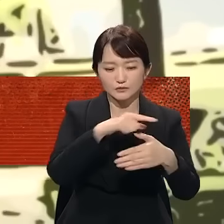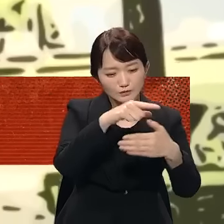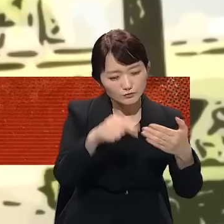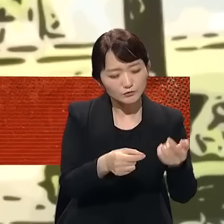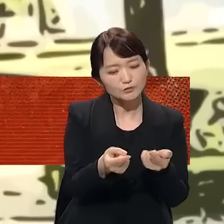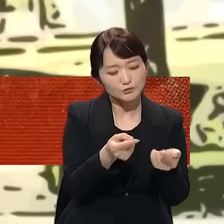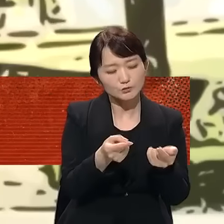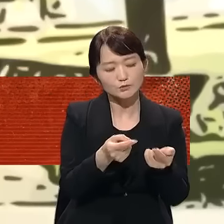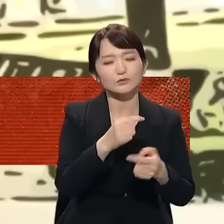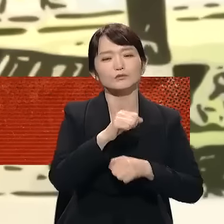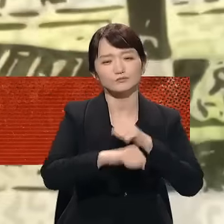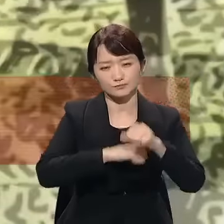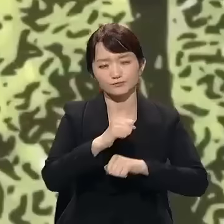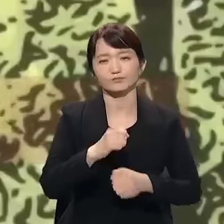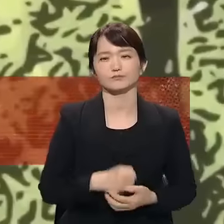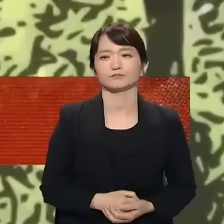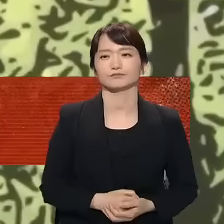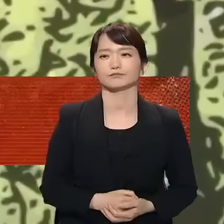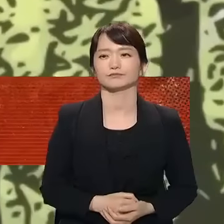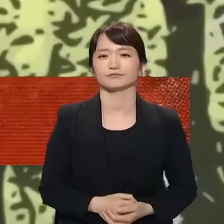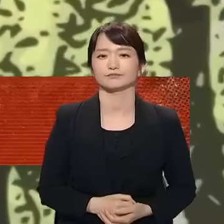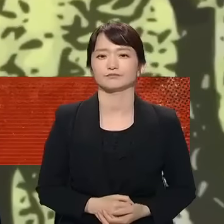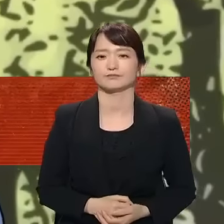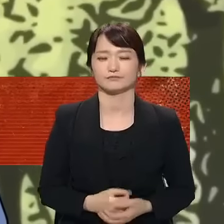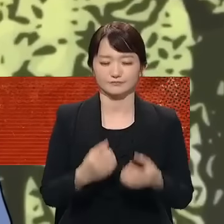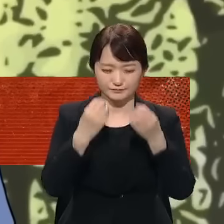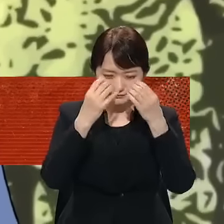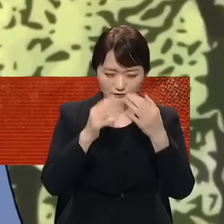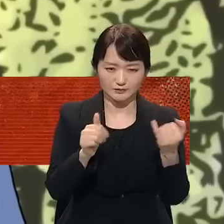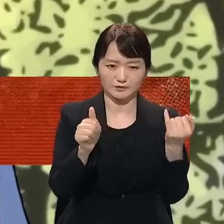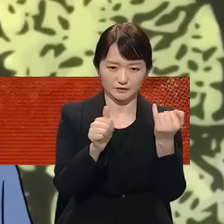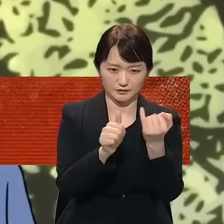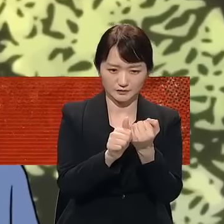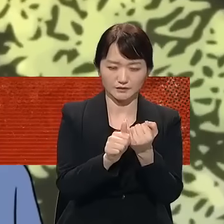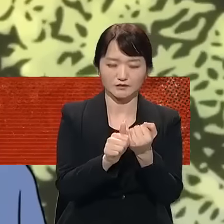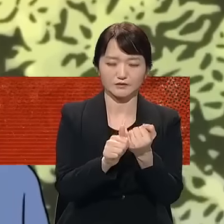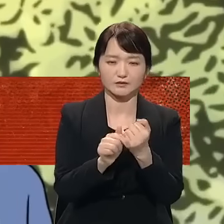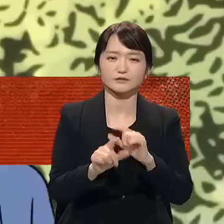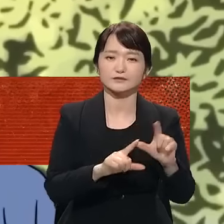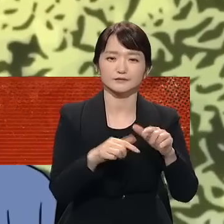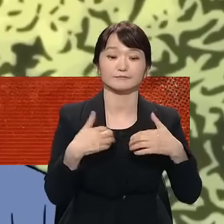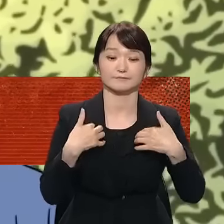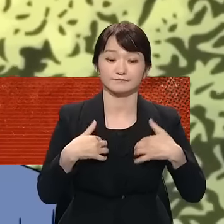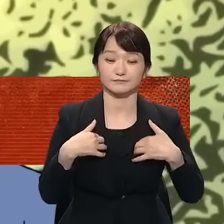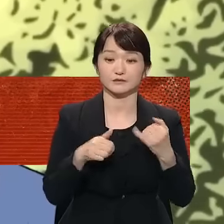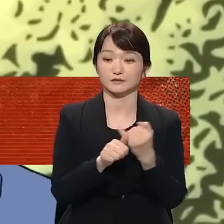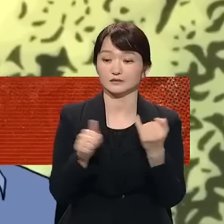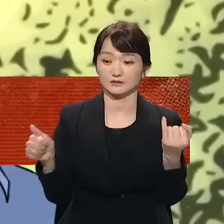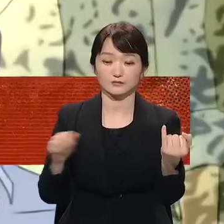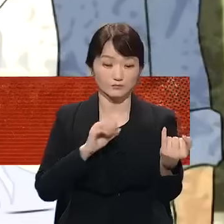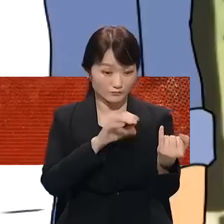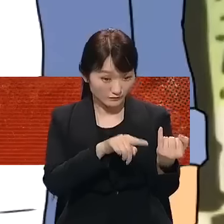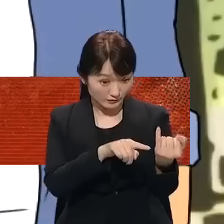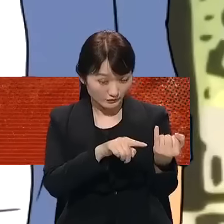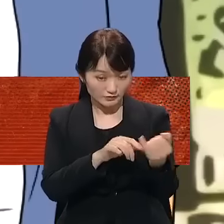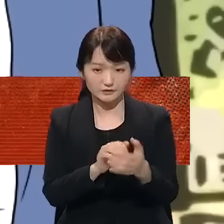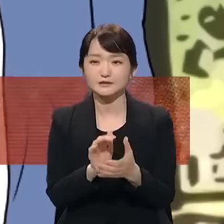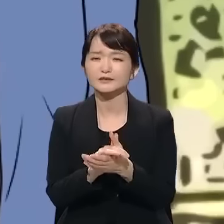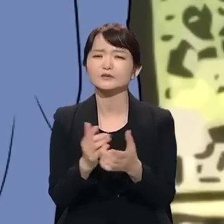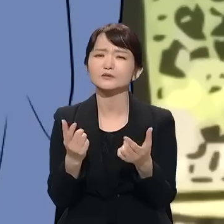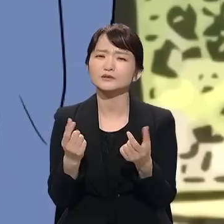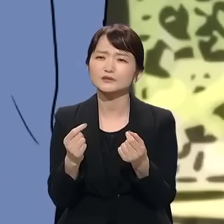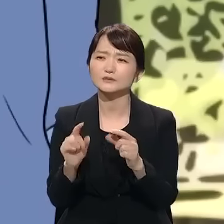자유로운 편이었어요 그래서 즐거운 신혼 생활을 보내고 있었는데 근데 최근 남편이 이런 얘기를라는 거예요 친구처럼